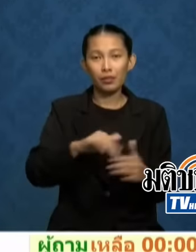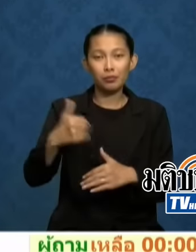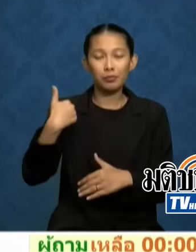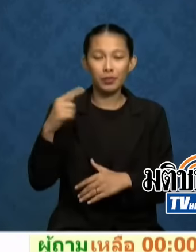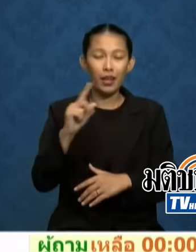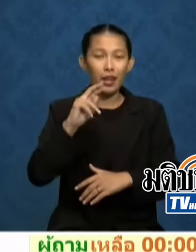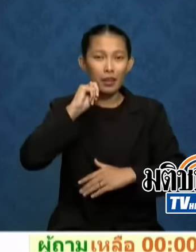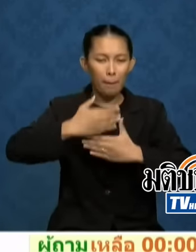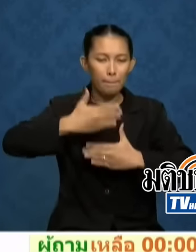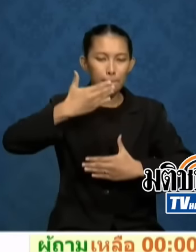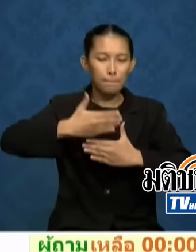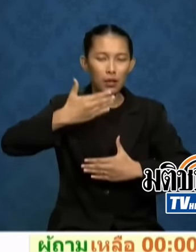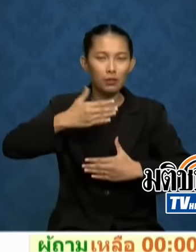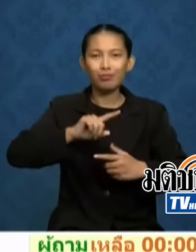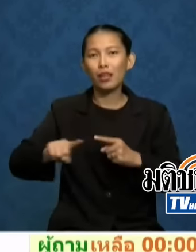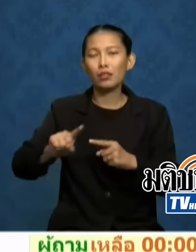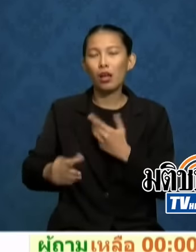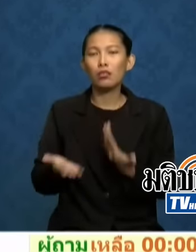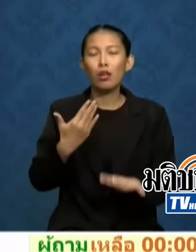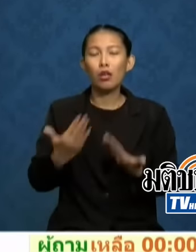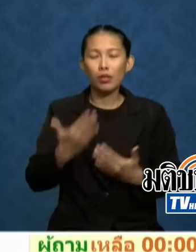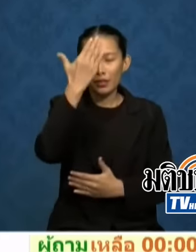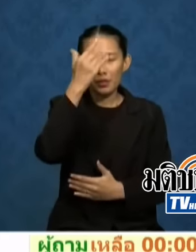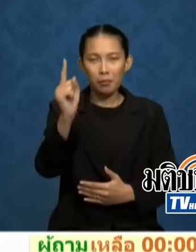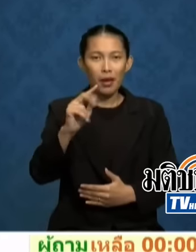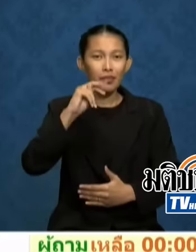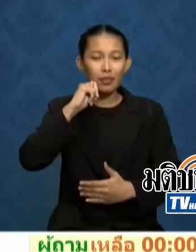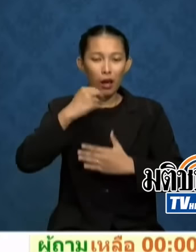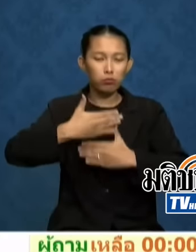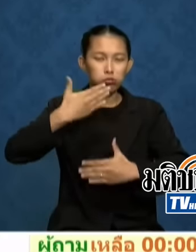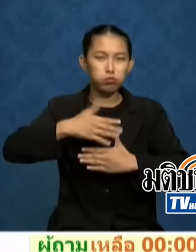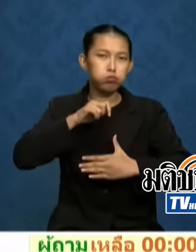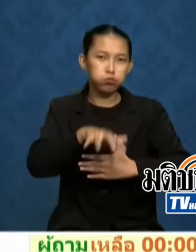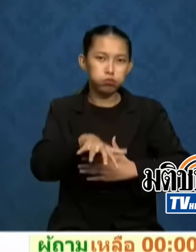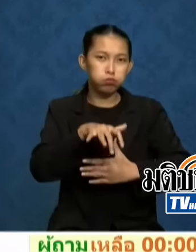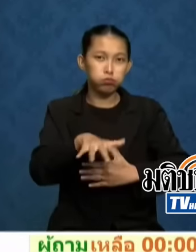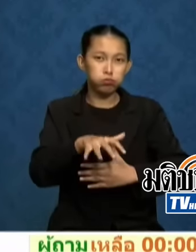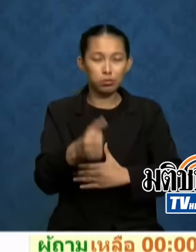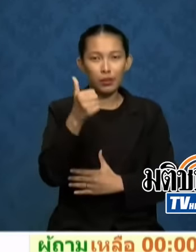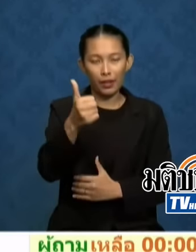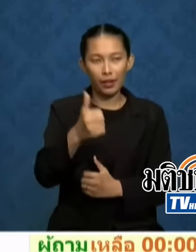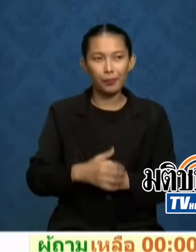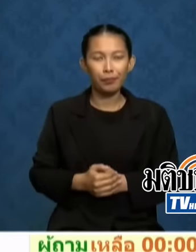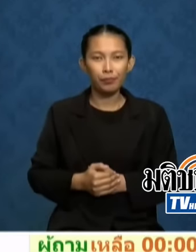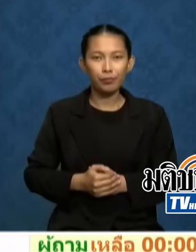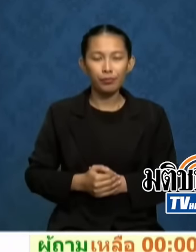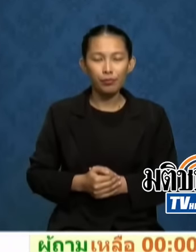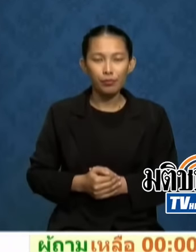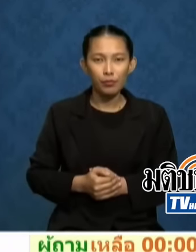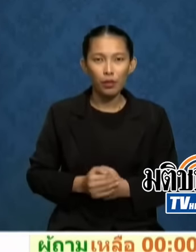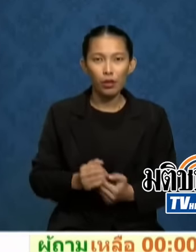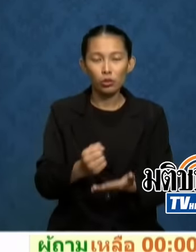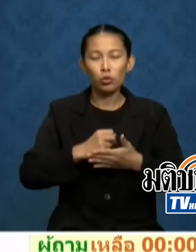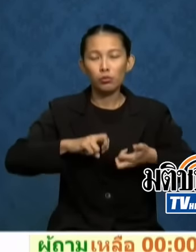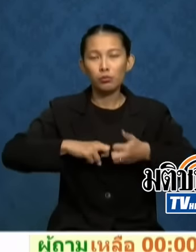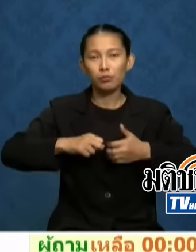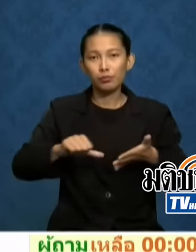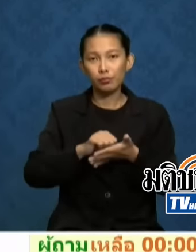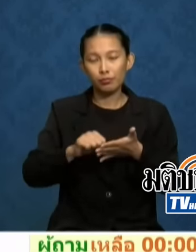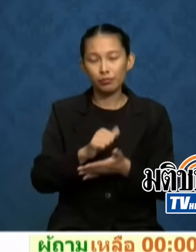ดทางน้ำในจุดต่างๆนะครับเพื่อเร่งรัดในการระบายน้ำทั้งหลายเพื่อให้การดำเนินการในการแก้ปัญห